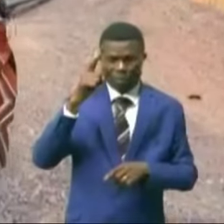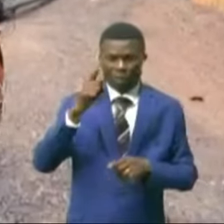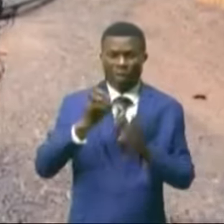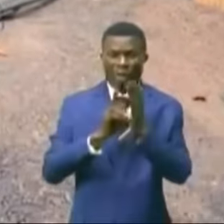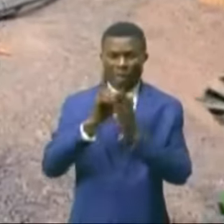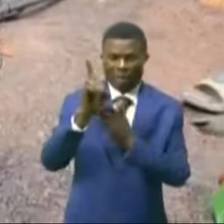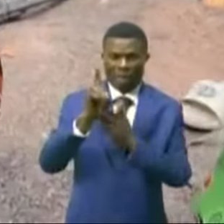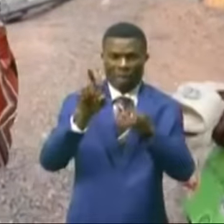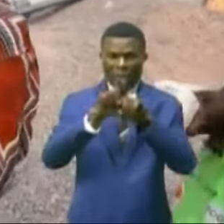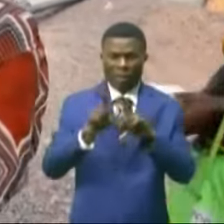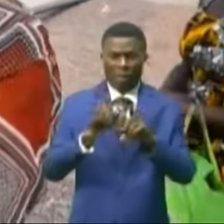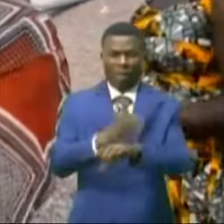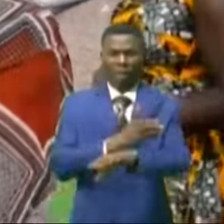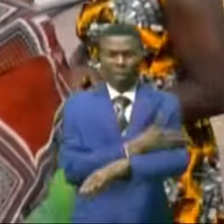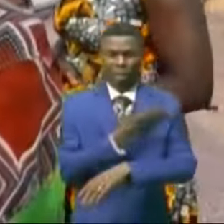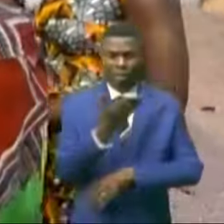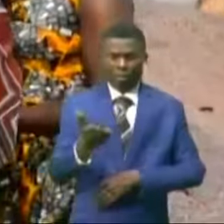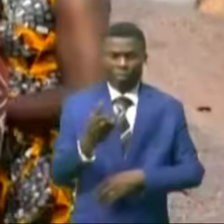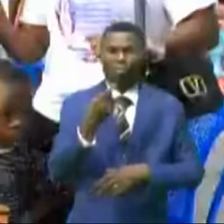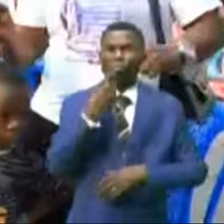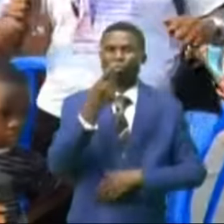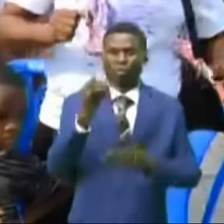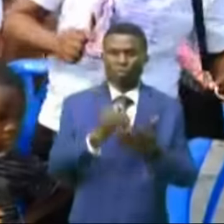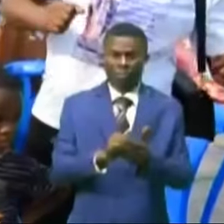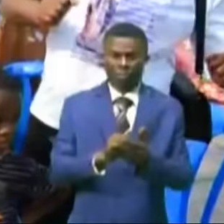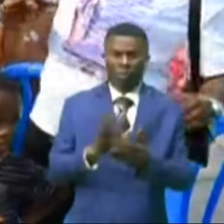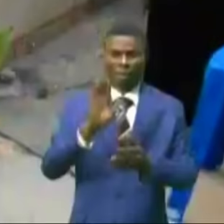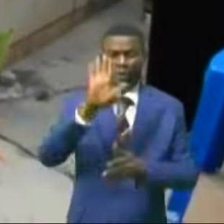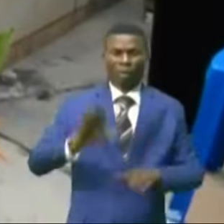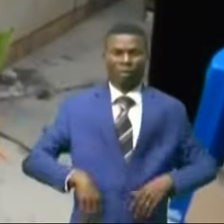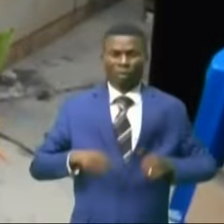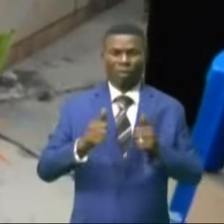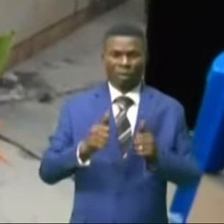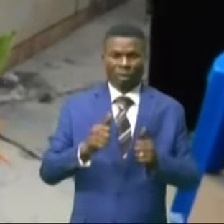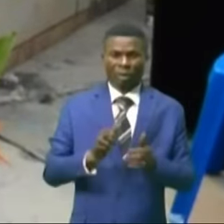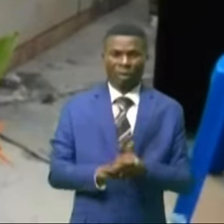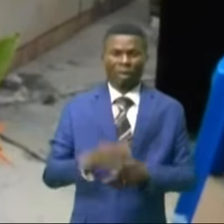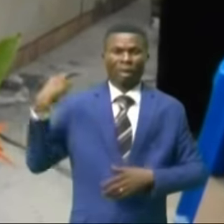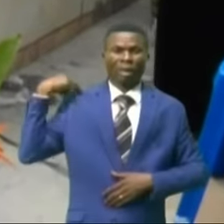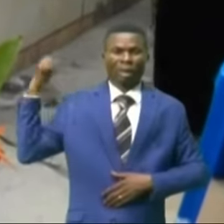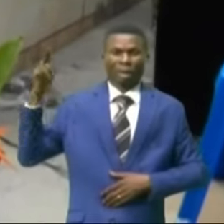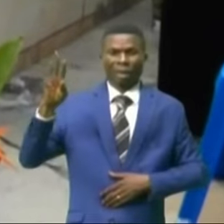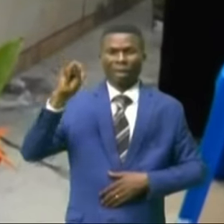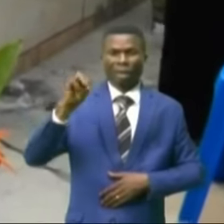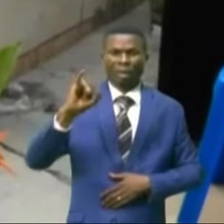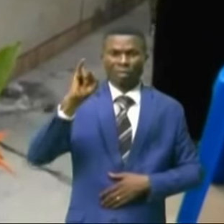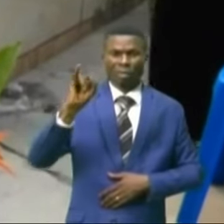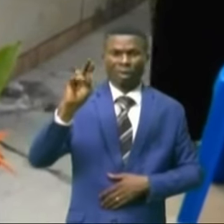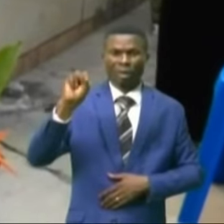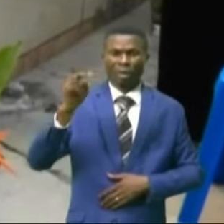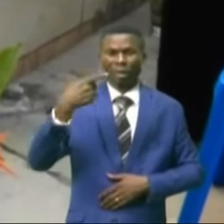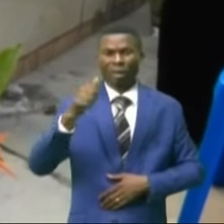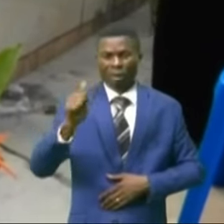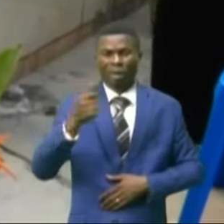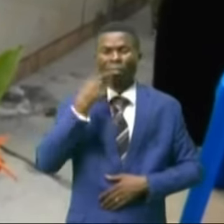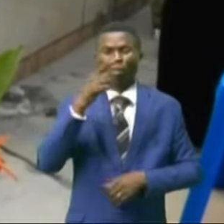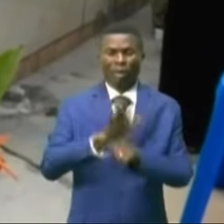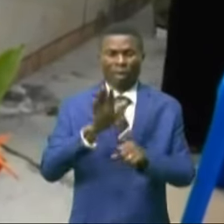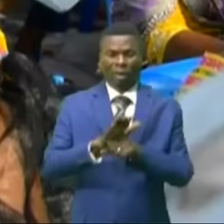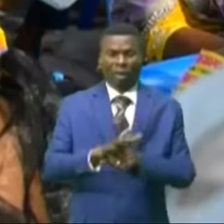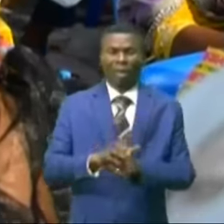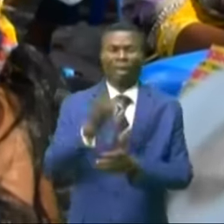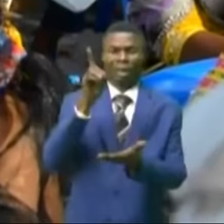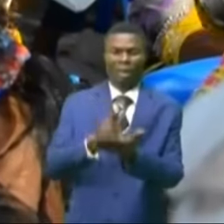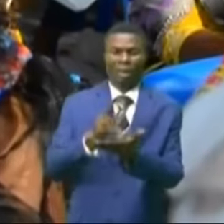et son émergence. Signalons que, de son vivant, le voyant Raphaël Minga insistait sur le fait que les titres